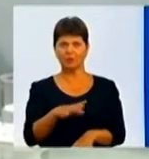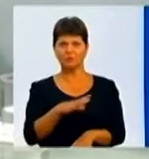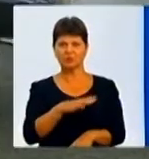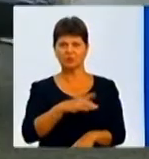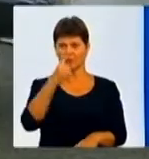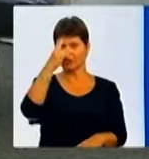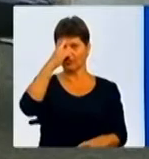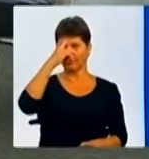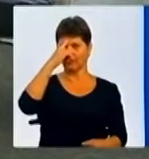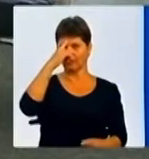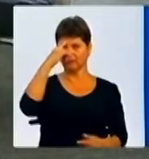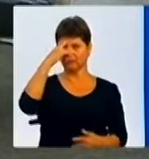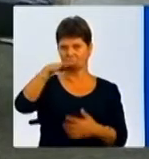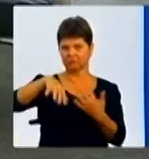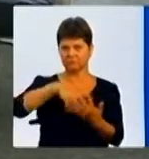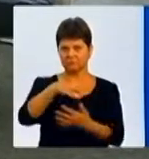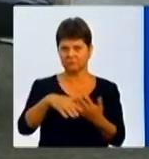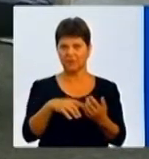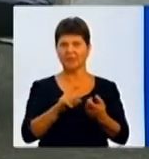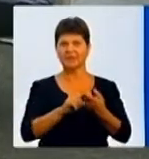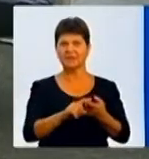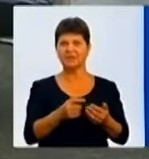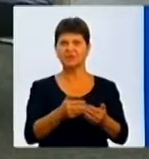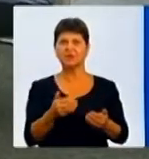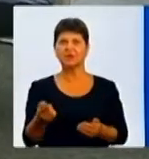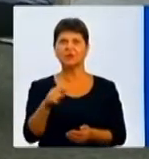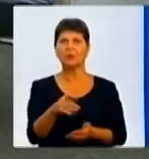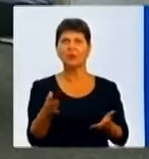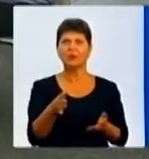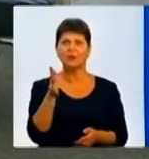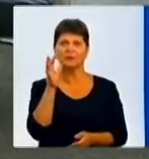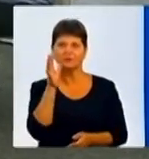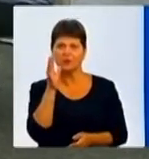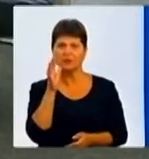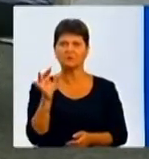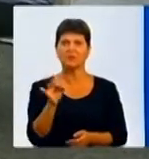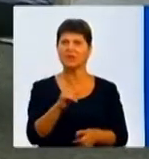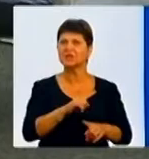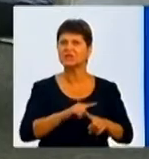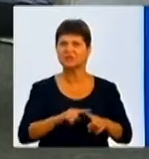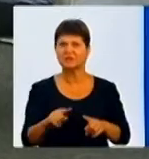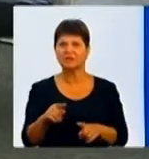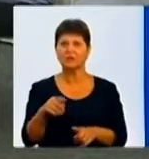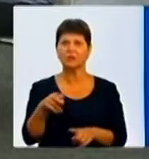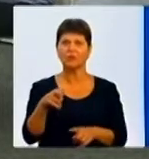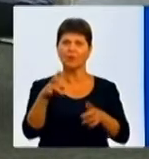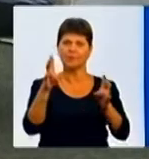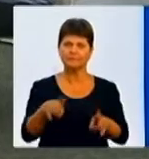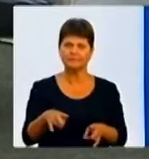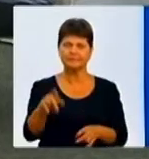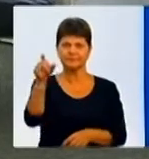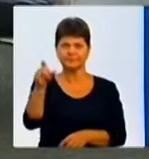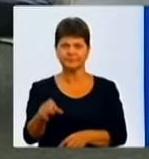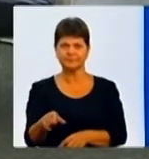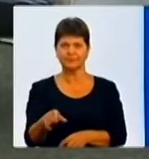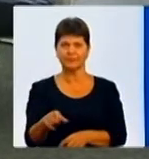запаморочення. В залежності від того, який час і як швидко постраждавший і